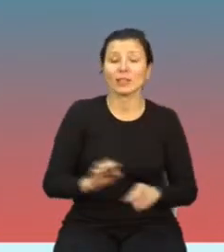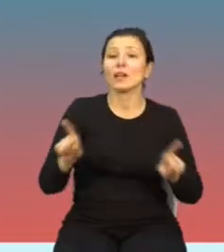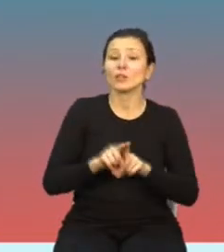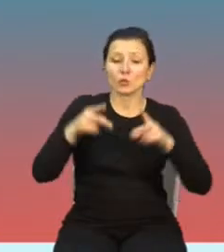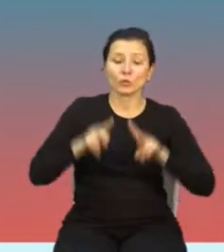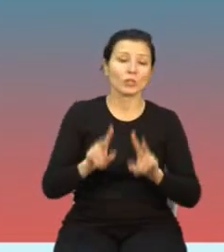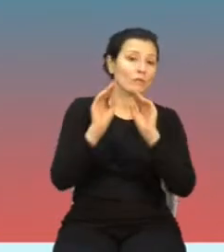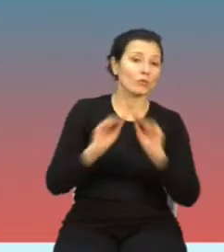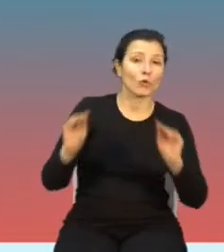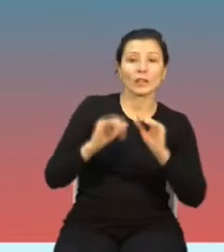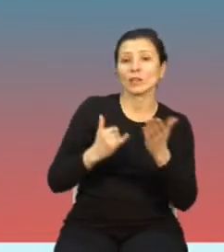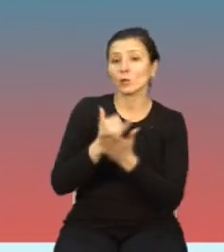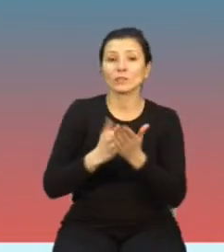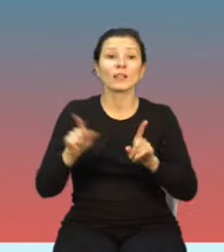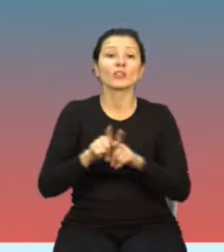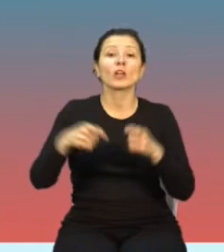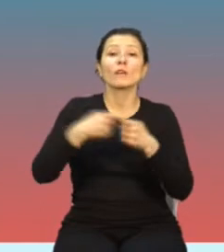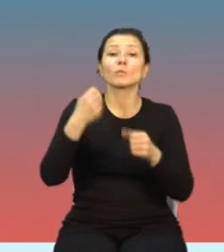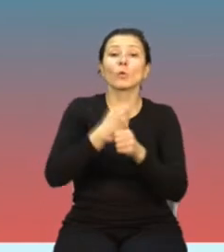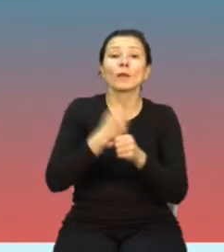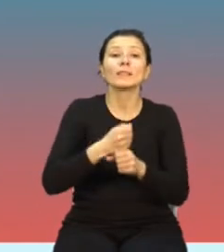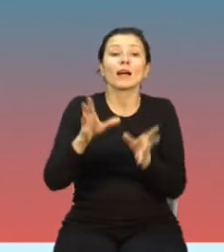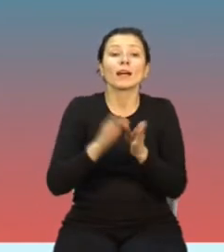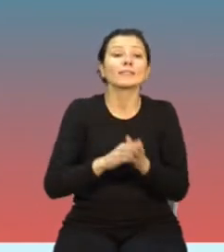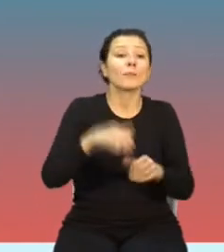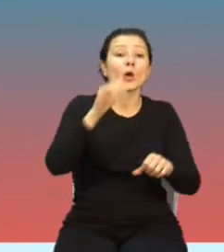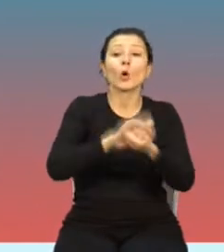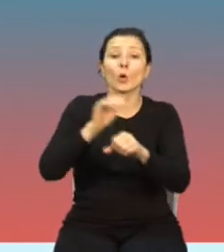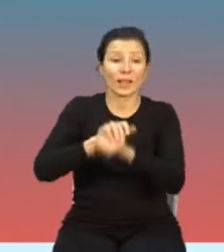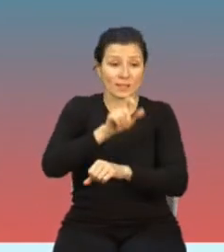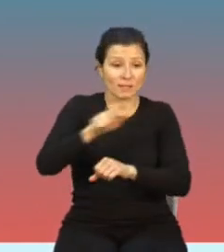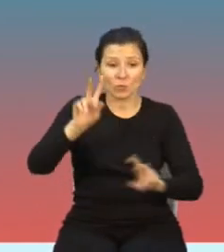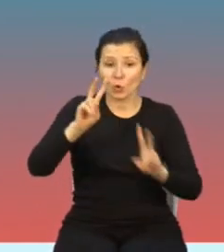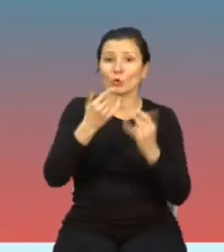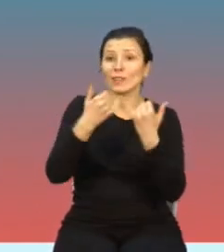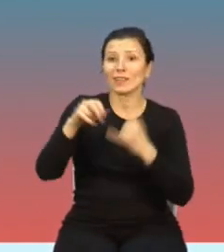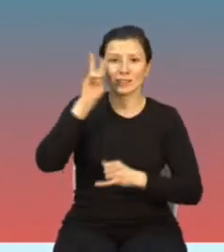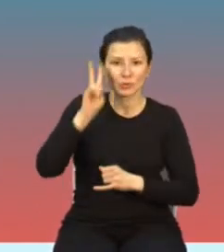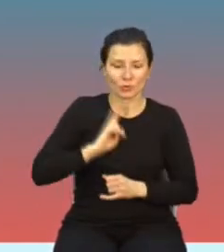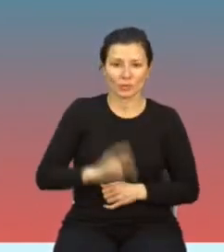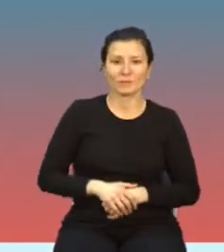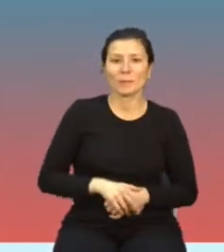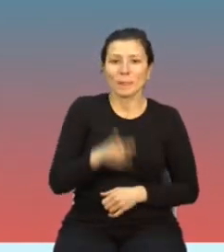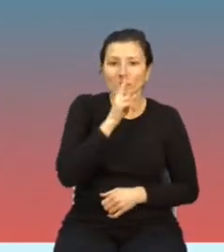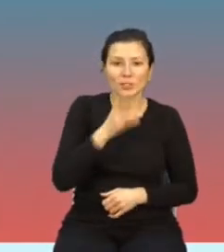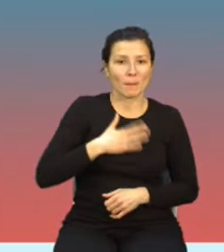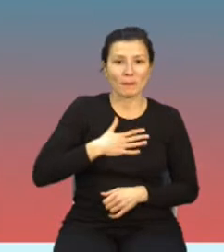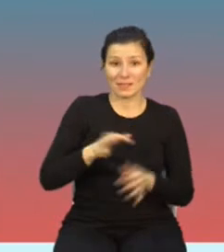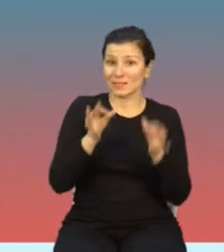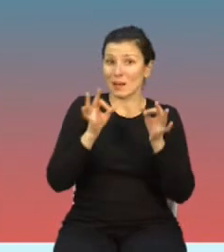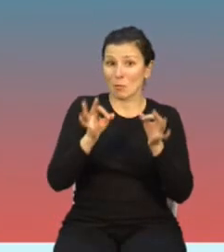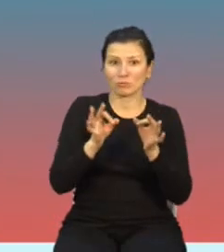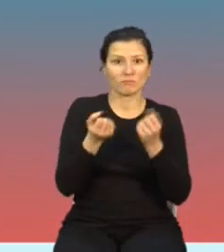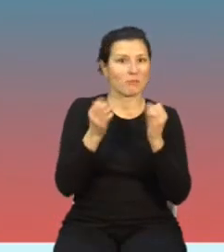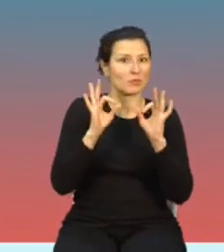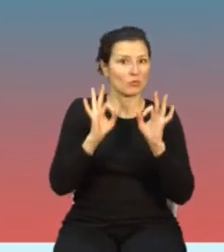współpracujemy z kolegami z innych instytucji. I jak Państwo widzą, mamy bardzo dobrze wyposażone samochody. I tutaj